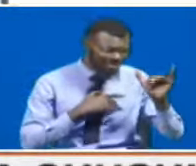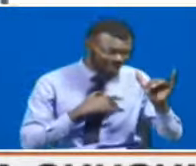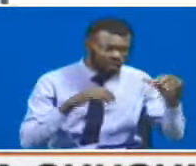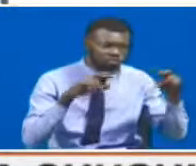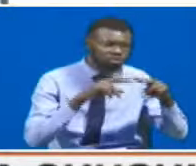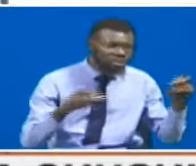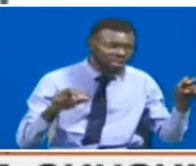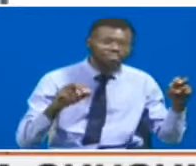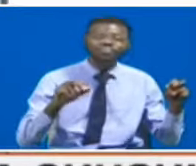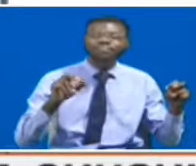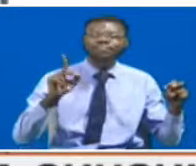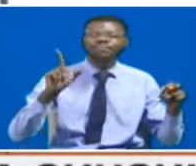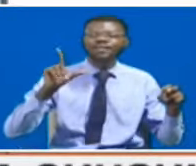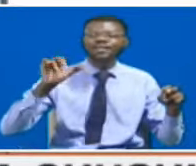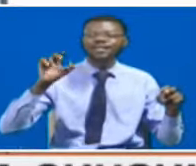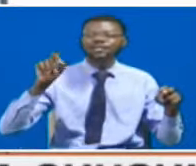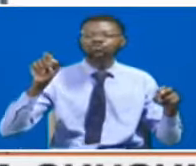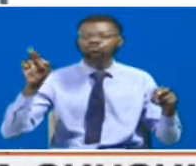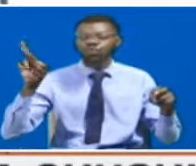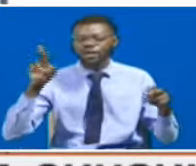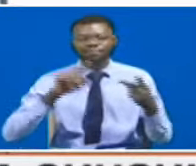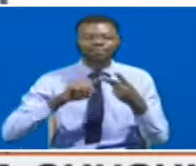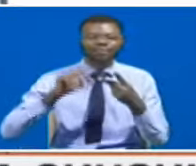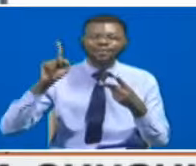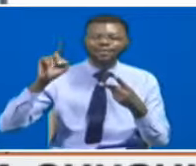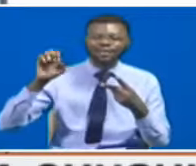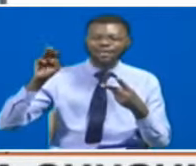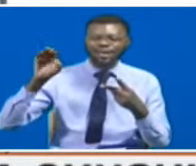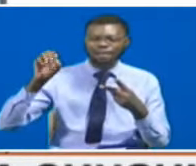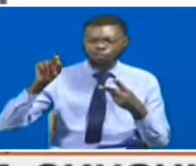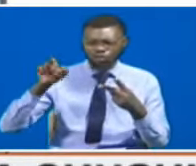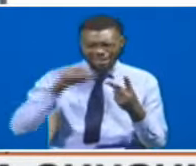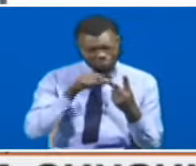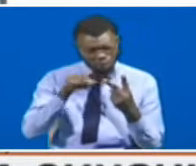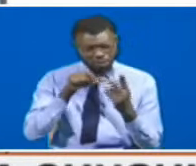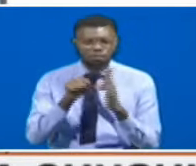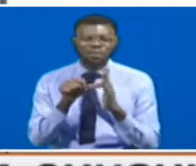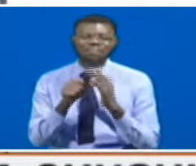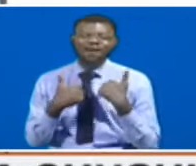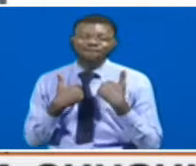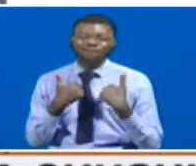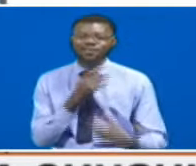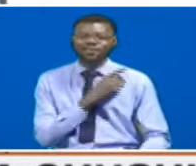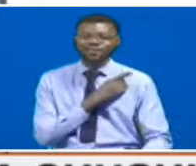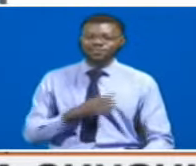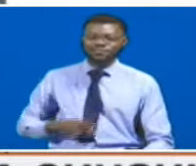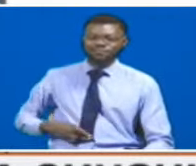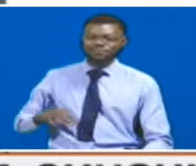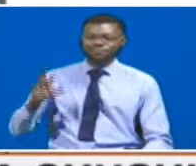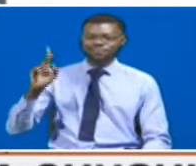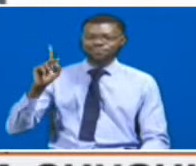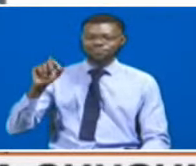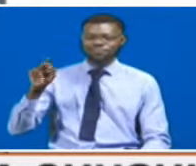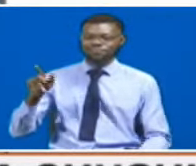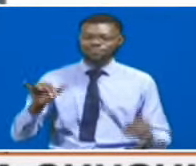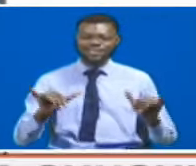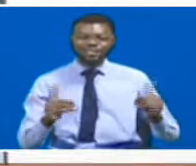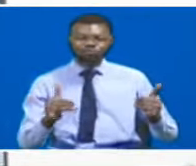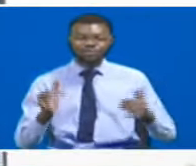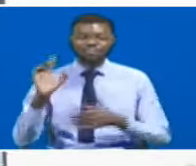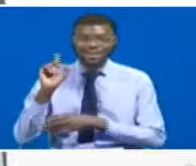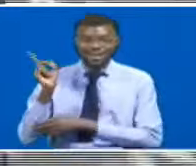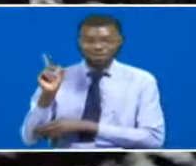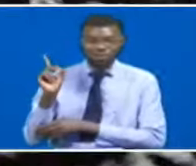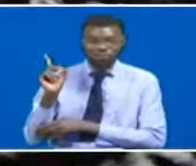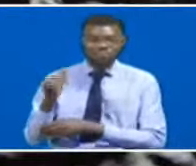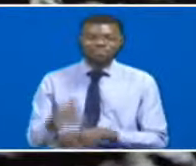kwani inashikilia kuwa wana hatia. David Muthoka, KTN News, Nairobi.